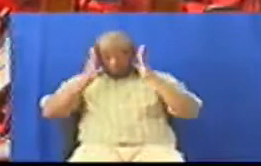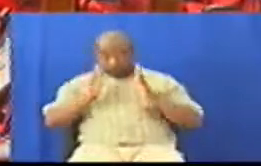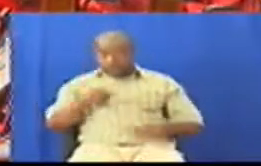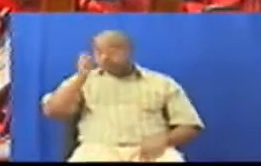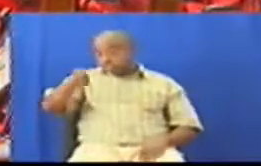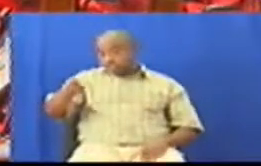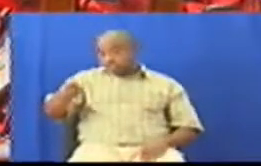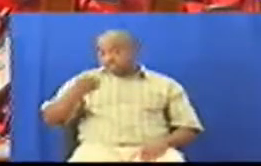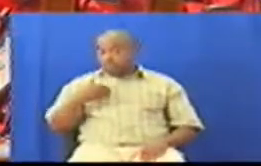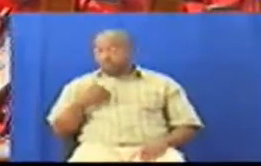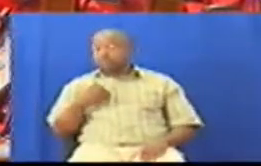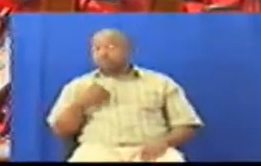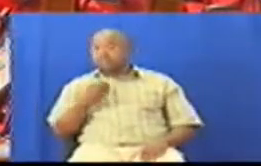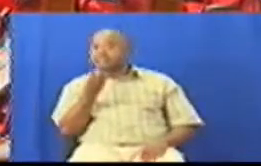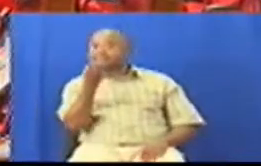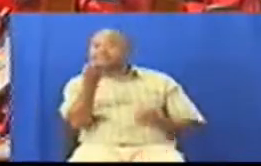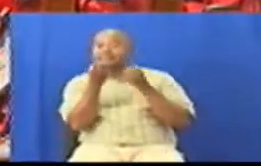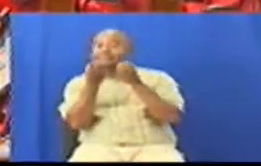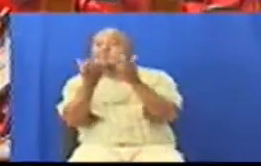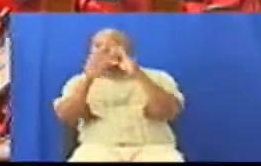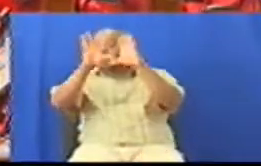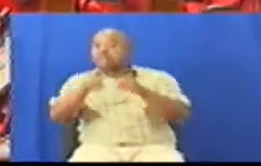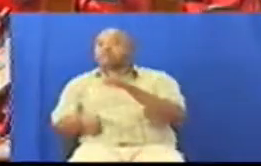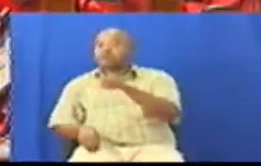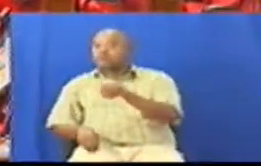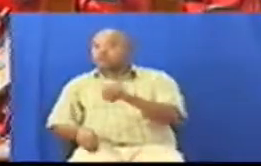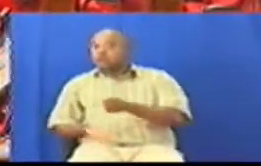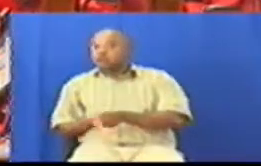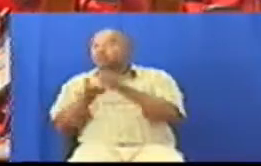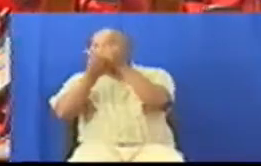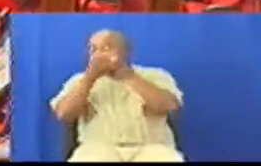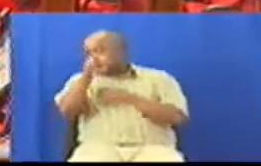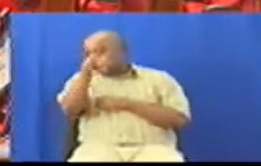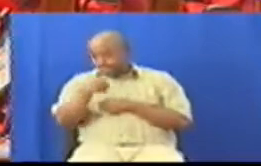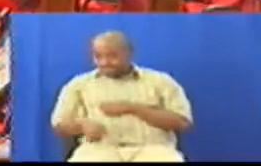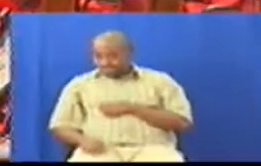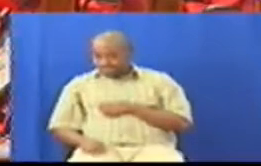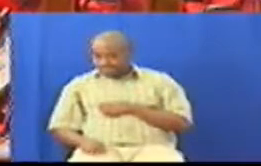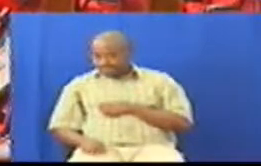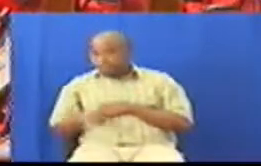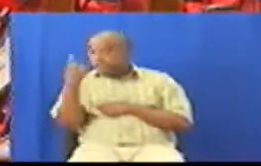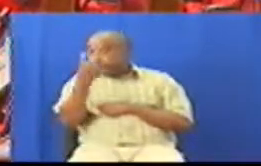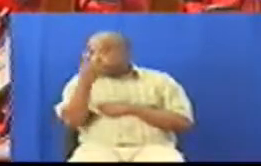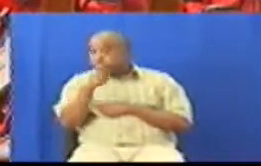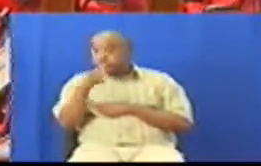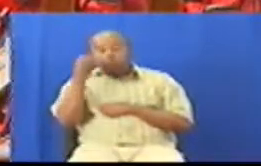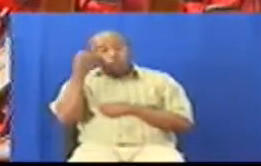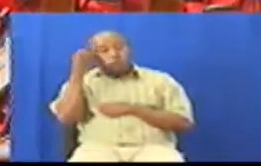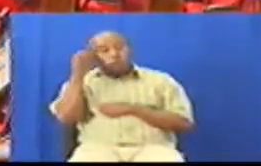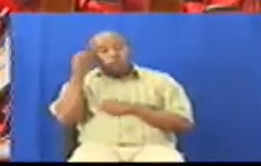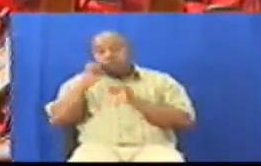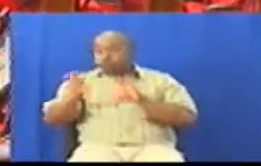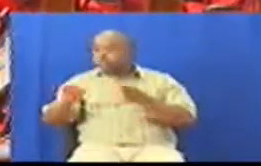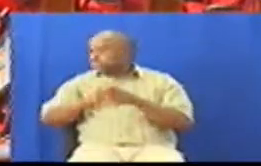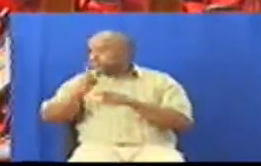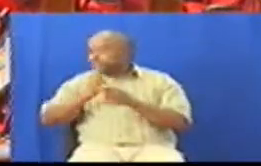msemaji ambaye anaongea kwa lengo la kumsaidia tu katika mchango wake, kwamba kwanza ugonjwa wa COVID-19 hausambazwi kwa